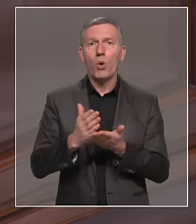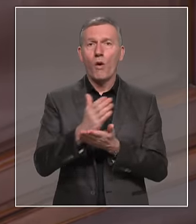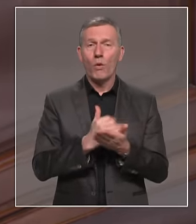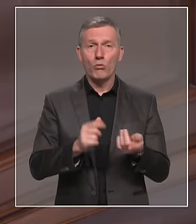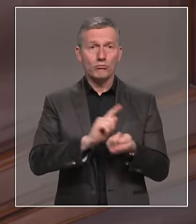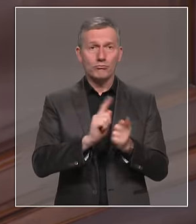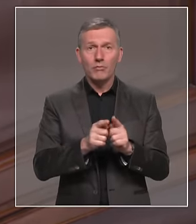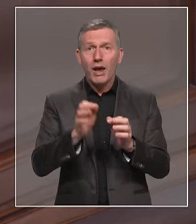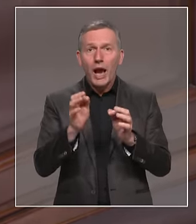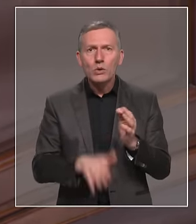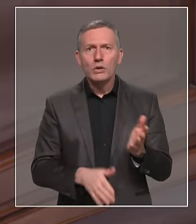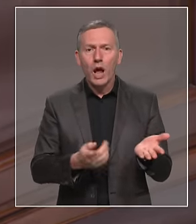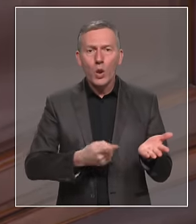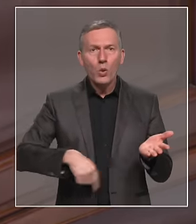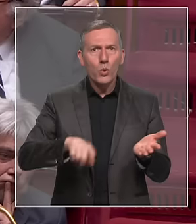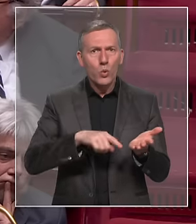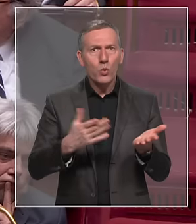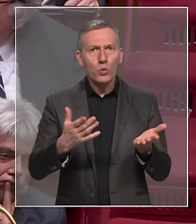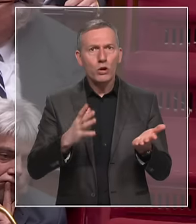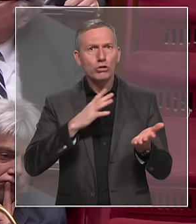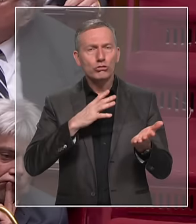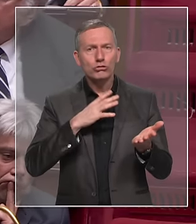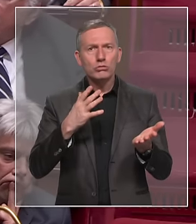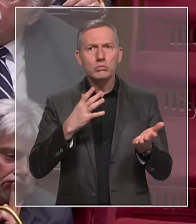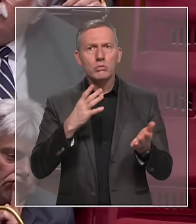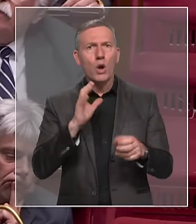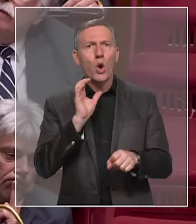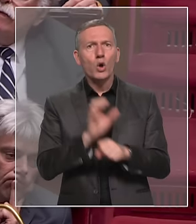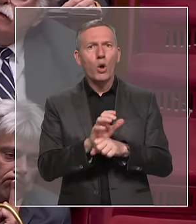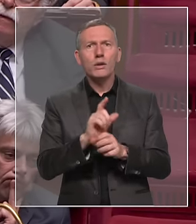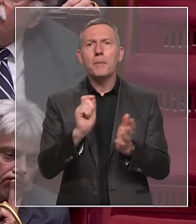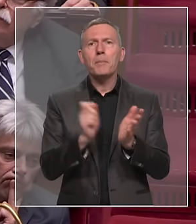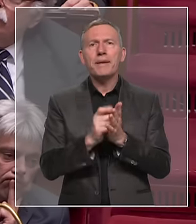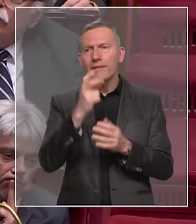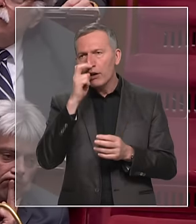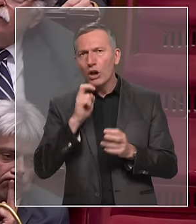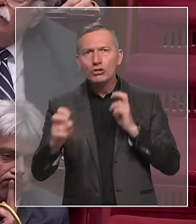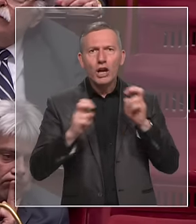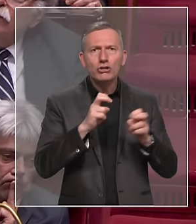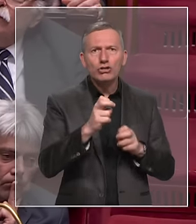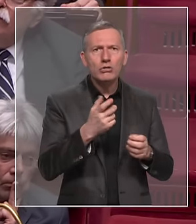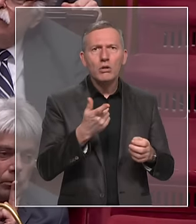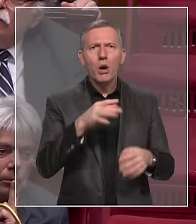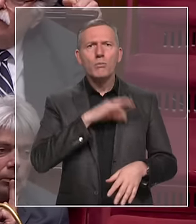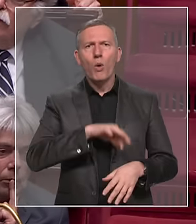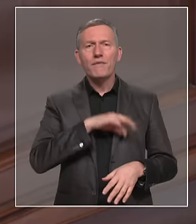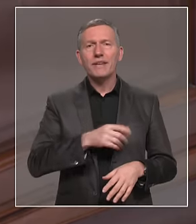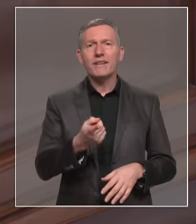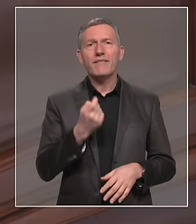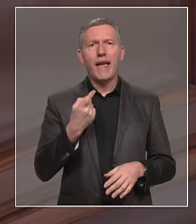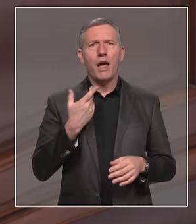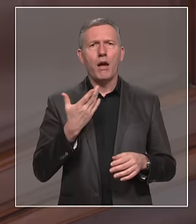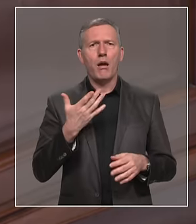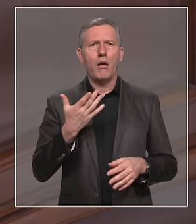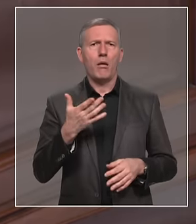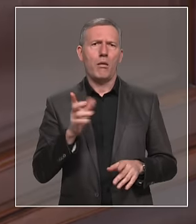de là, est-ce que nous avons eu des oppositions de principe quand il s'est agi d'aller chercher les profits indus liés à la spéculation dans le